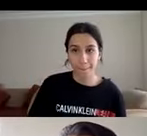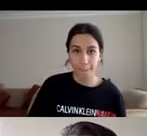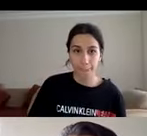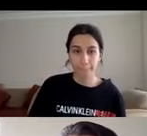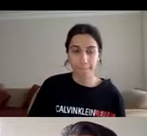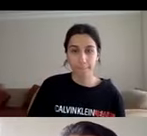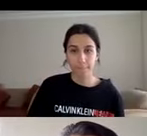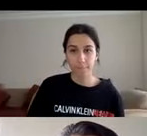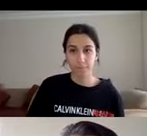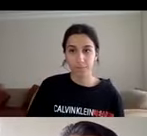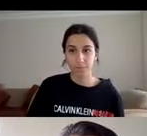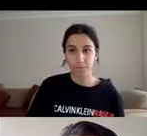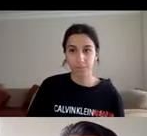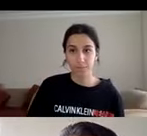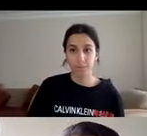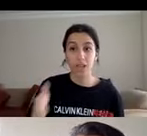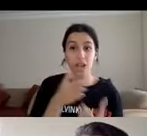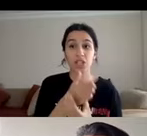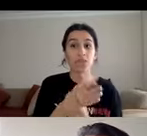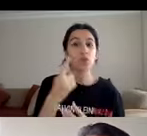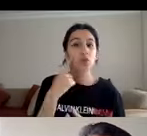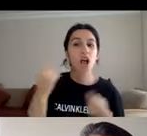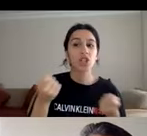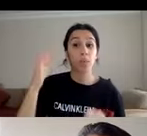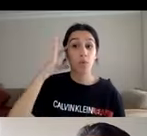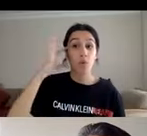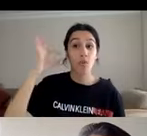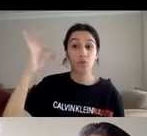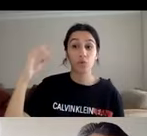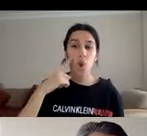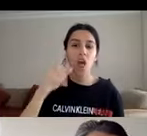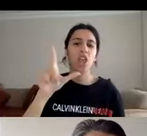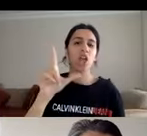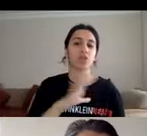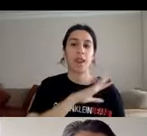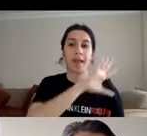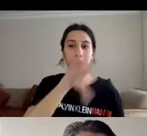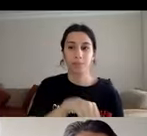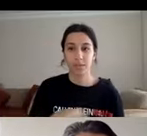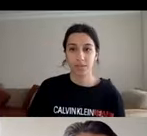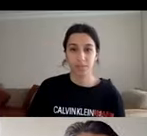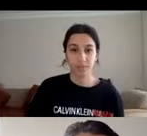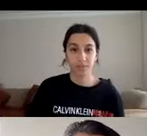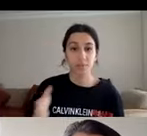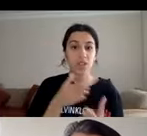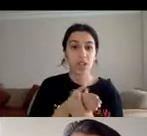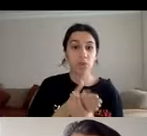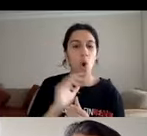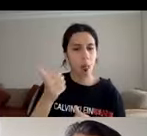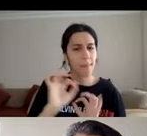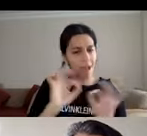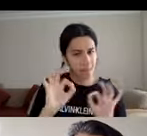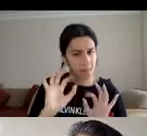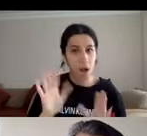kaçırayım. Erişilebilirlik alanında çalışan profesyonellere ihtiyaç var. Erişilebilirlik önemli ama erişilebilirlikle